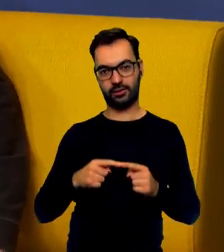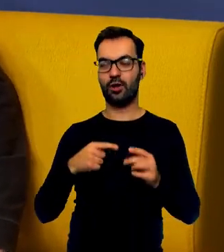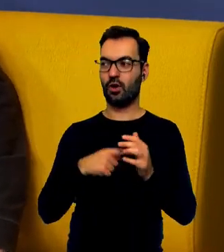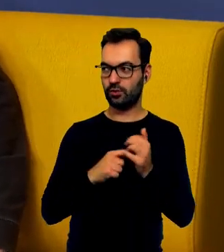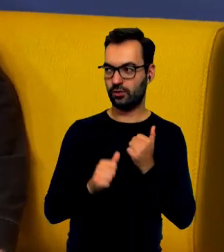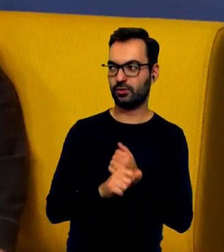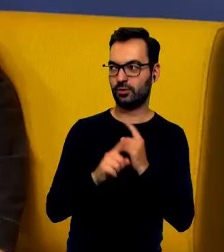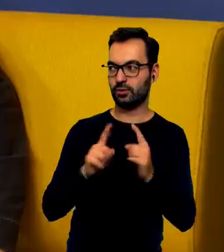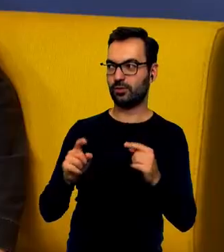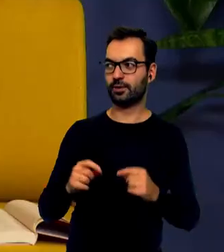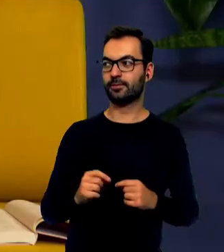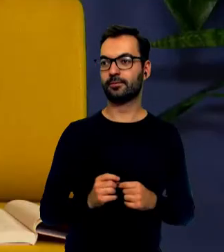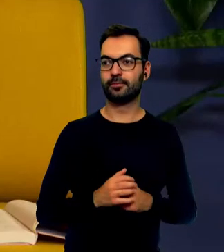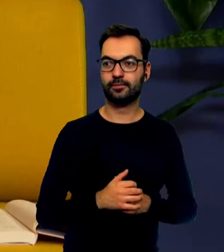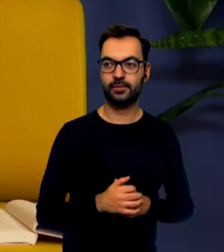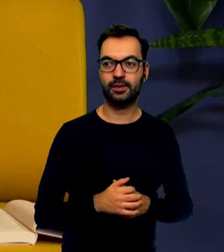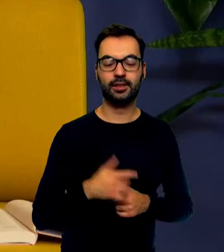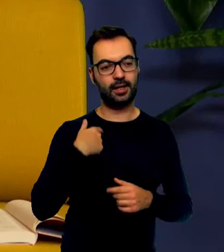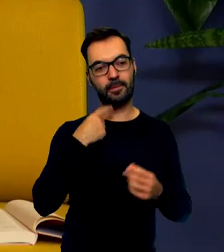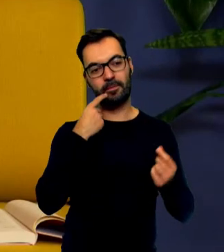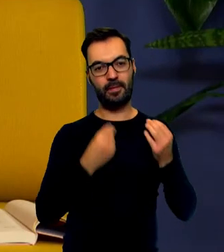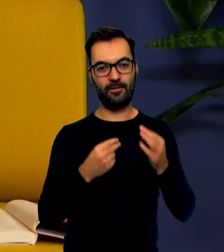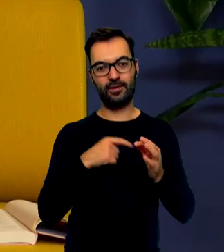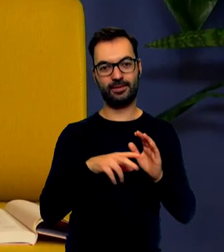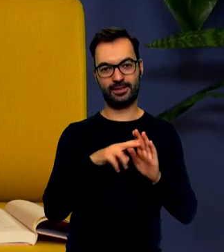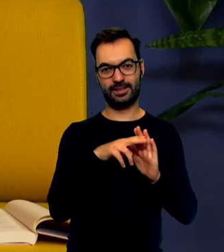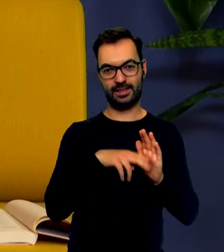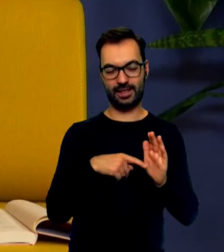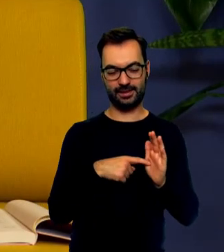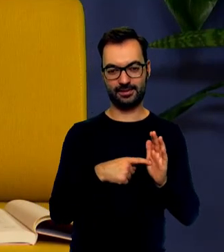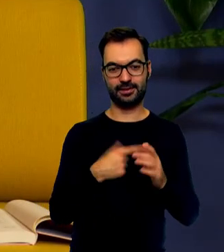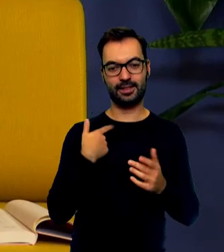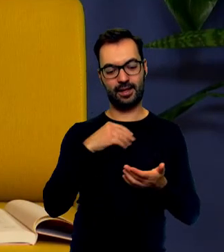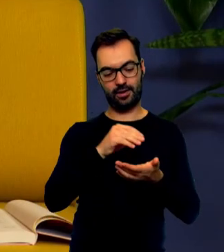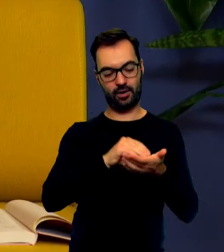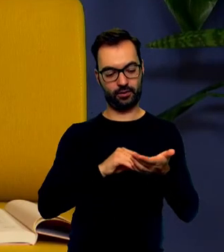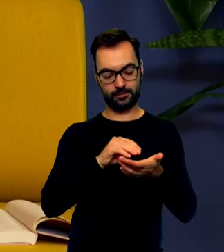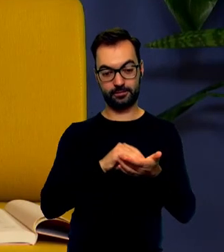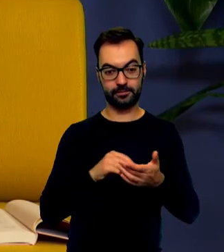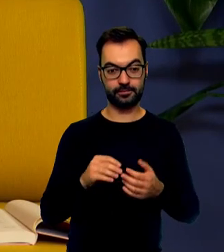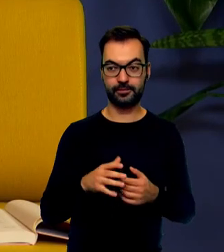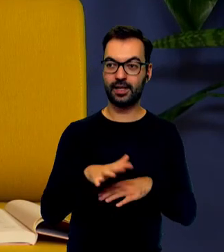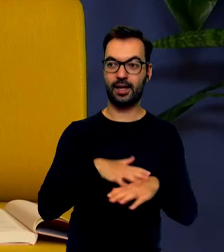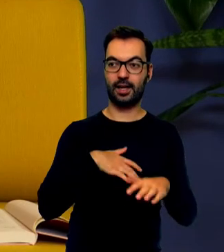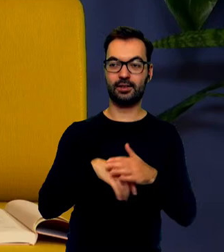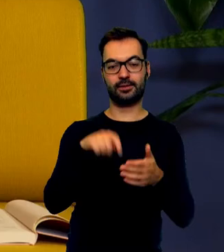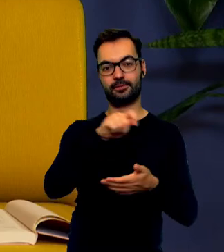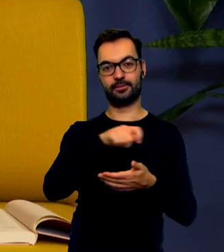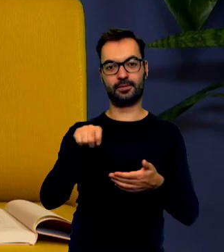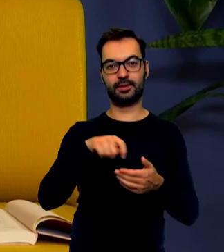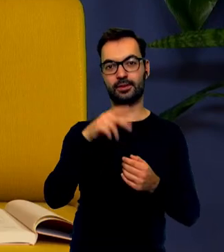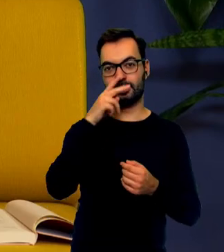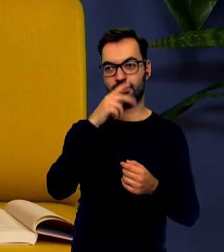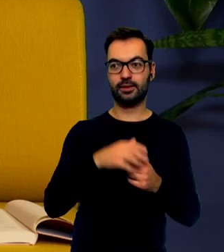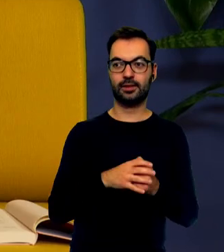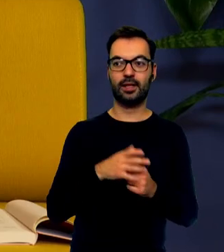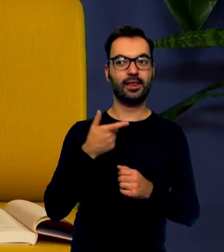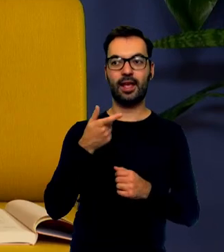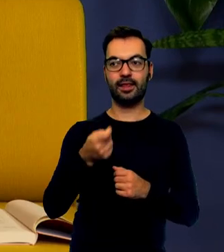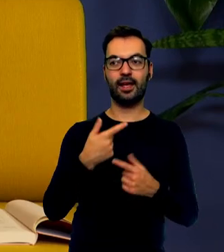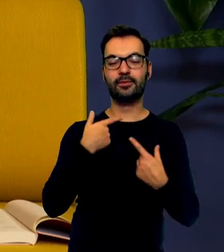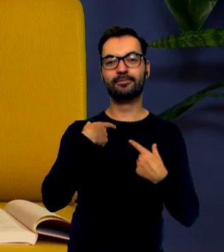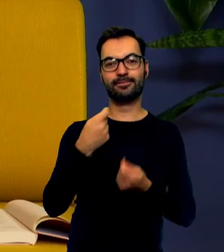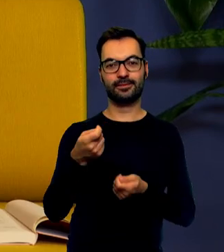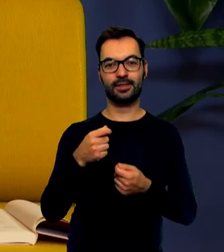przestrzegam. Ja pozwoliłam sobie pobawić się z tą regułą, ponieważ jak sobie ją rozpisałam tutaj, ręcznie zaczęłam pisać, to zobaczyłam, nie daj się